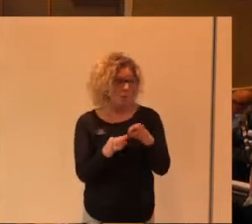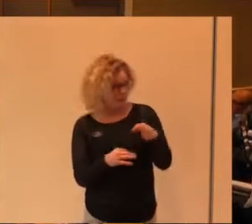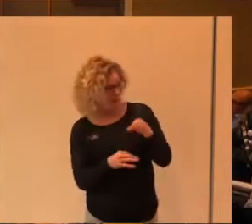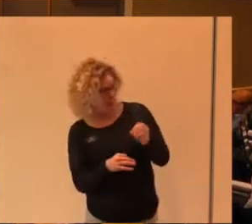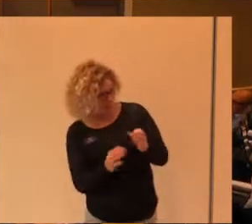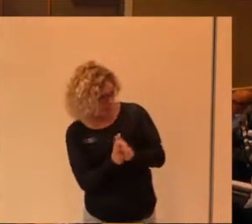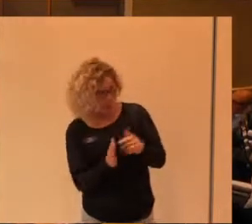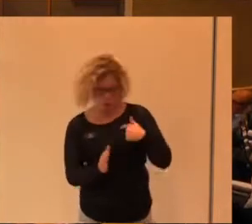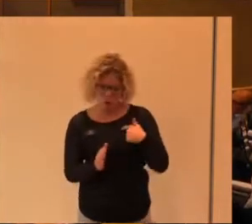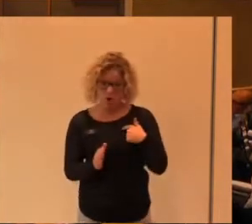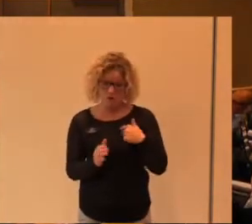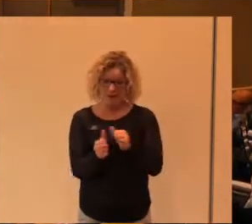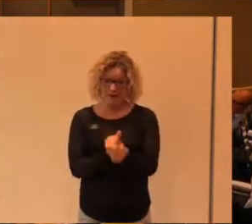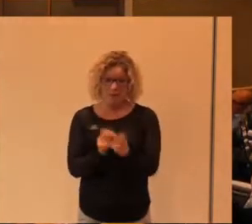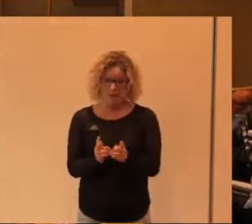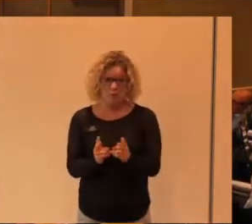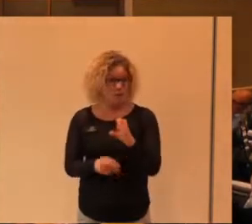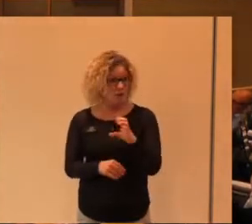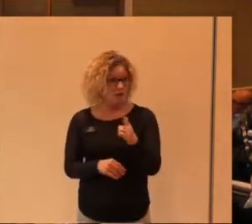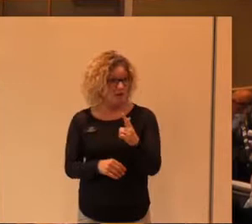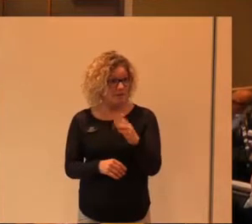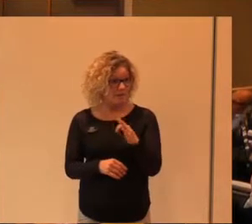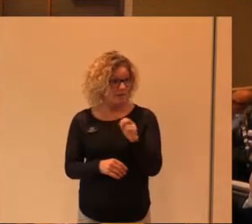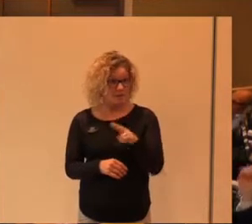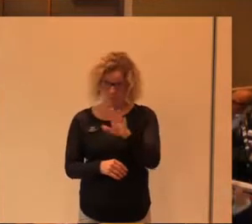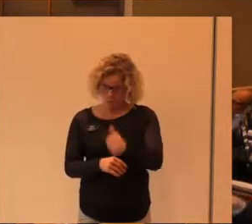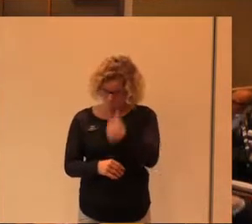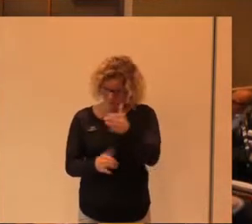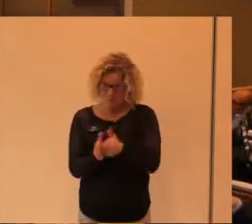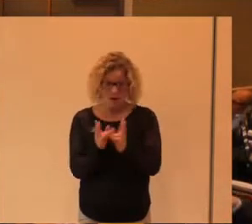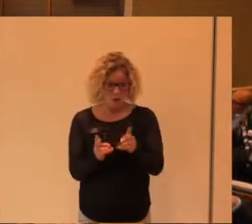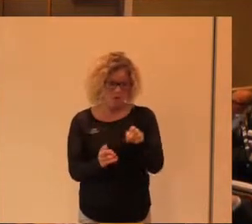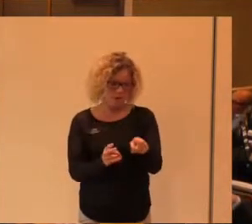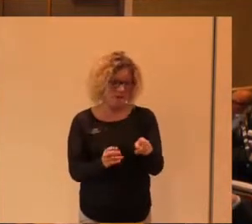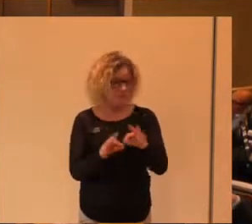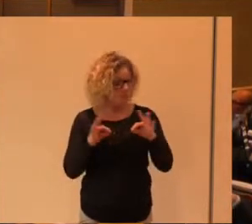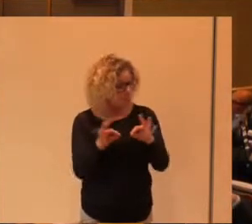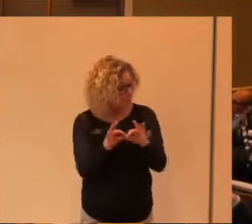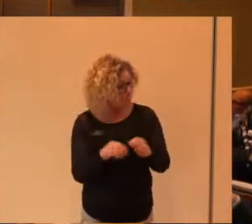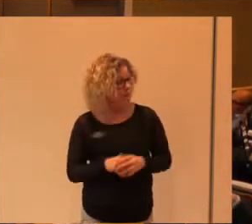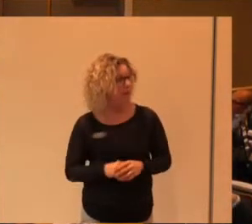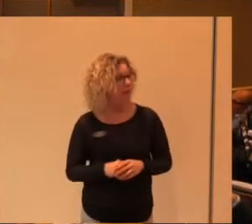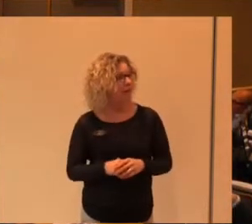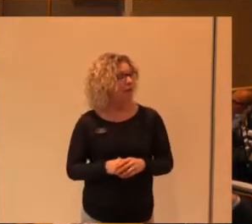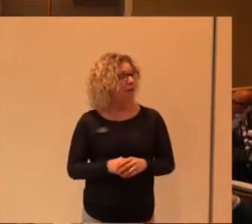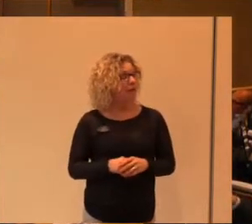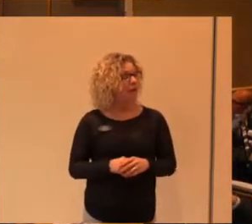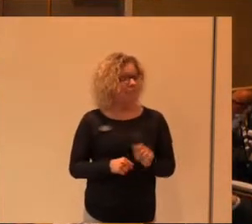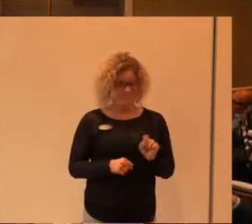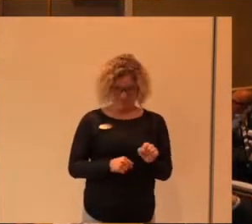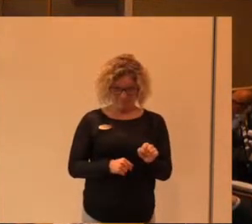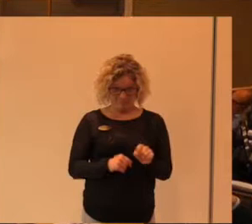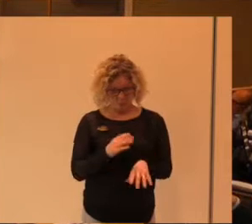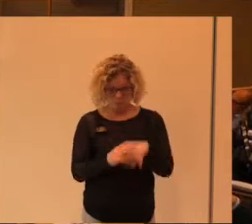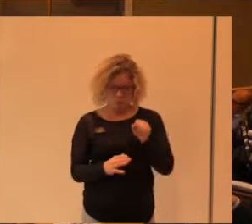Jag är ledamot numera. Stefans chef är med. Och det finns några till som är med i det. Där har vi plockat